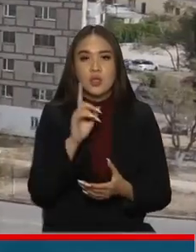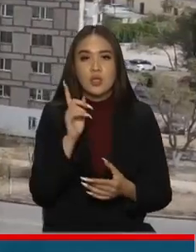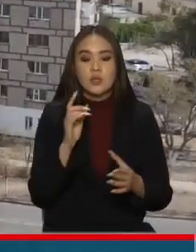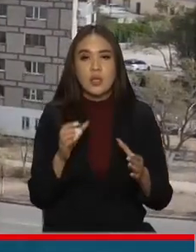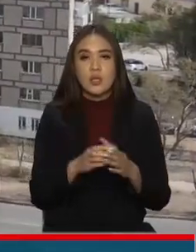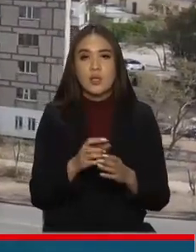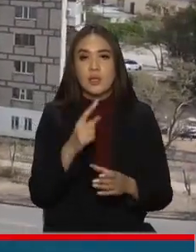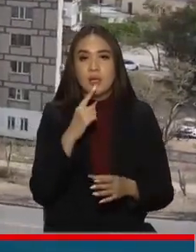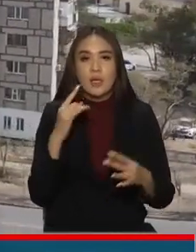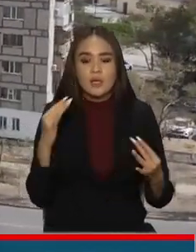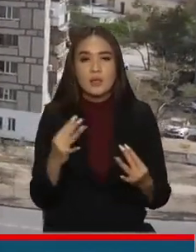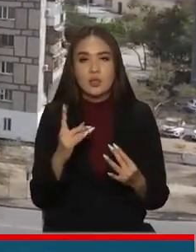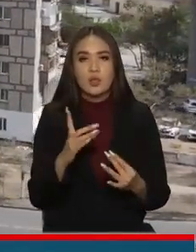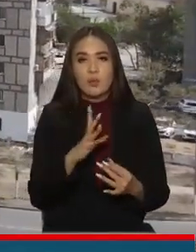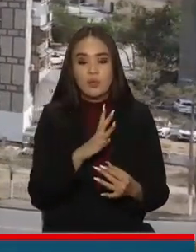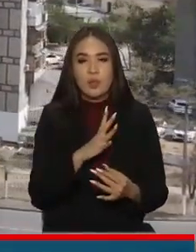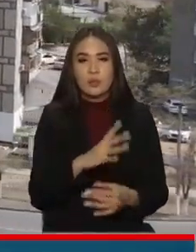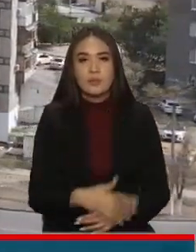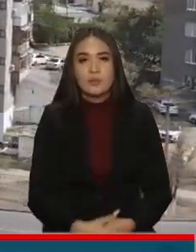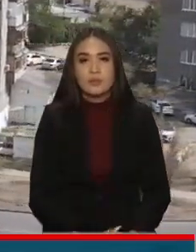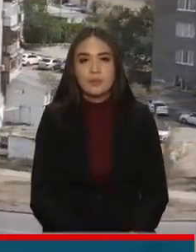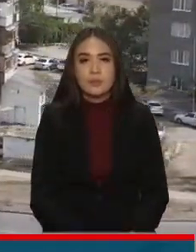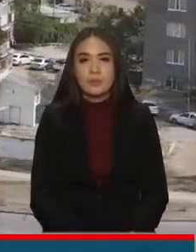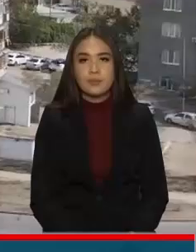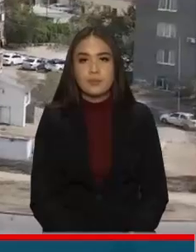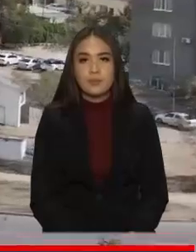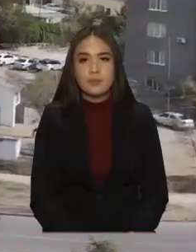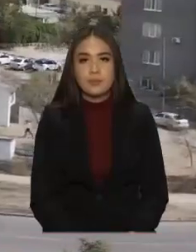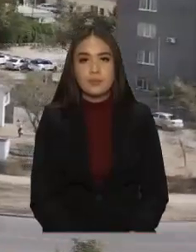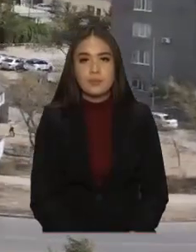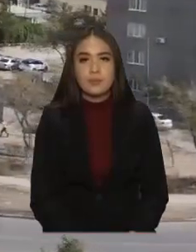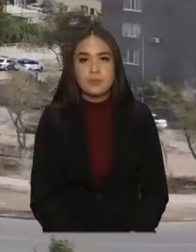деген қызығушылығын арттыру көзделген. Айзада Оразхан, Нұрлан Бақыт, Жібек жолы, Ұлытау.